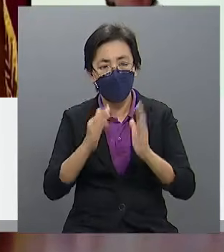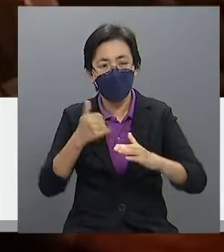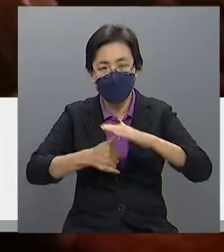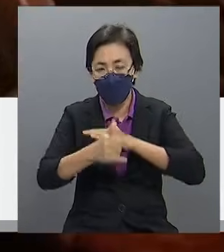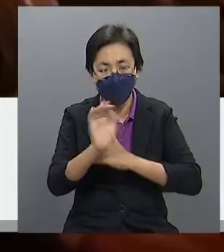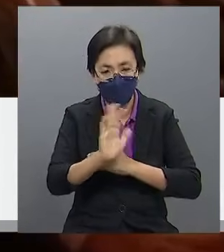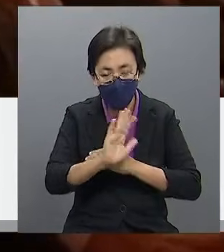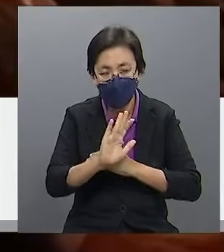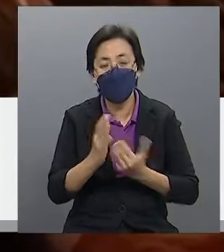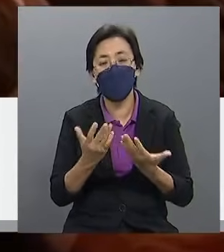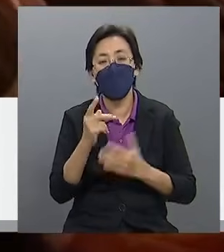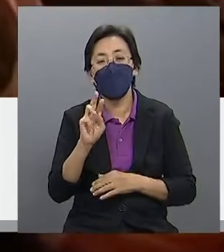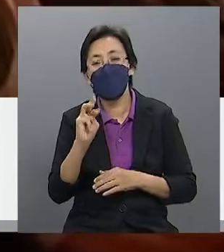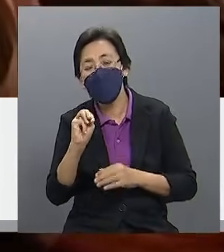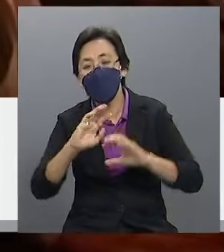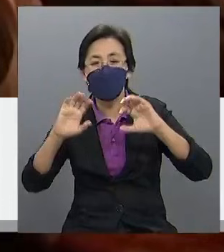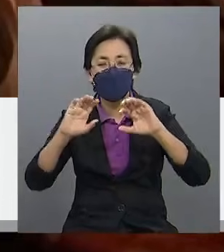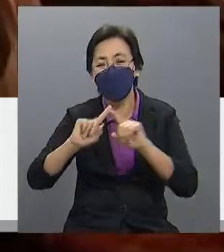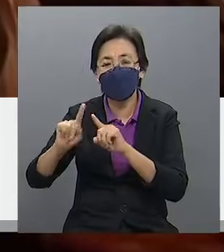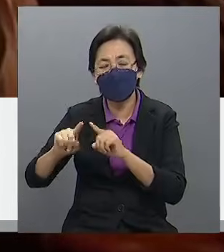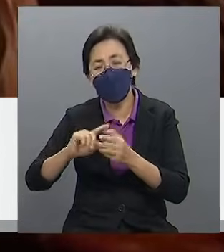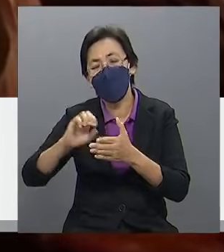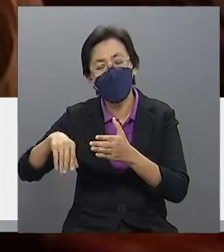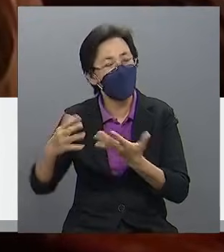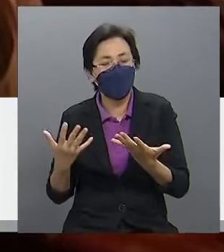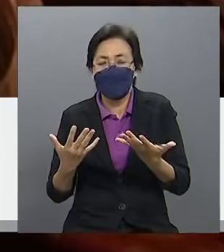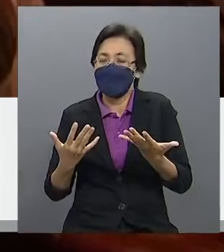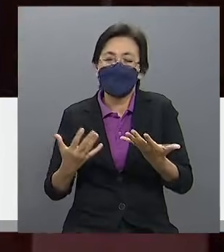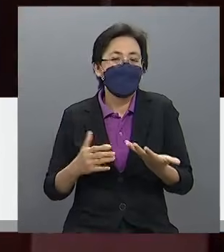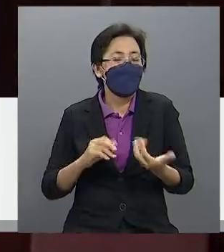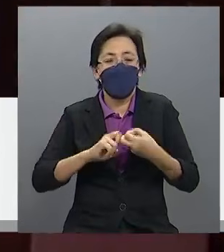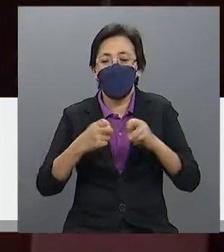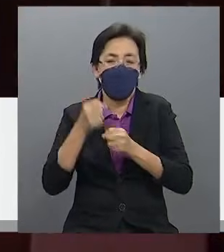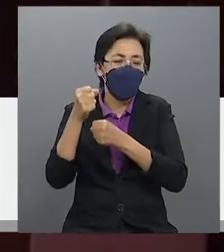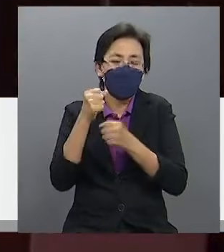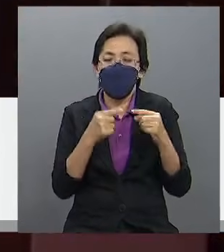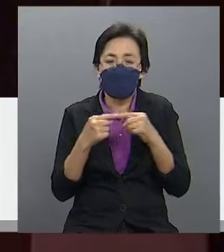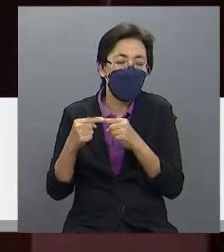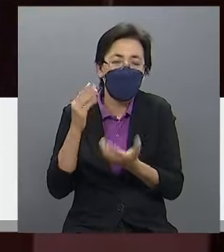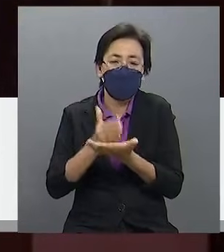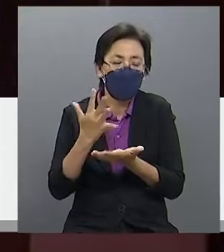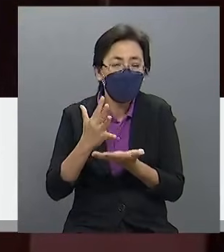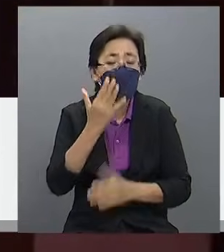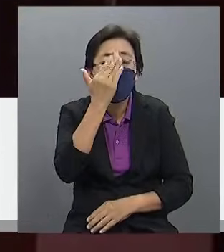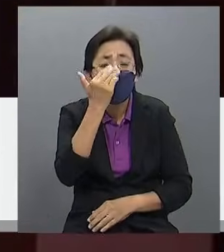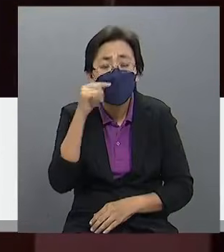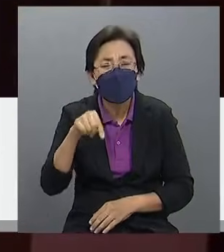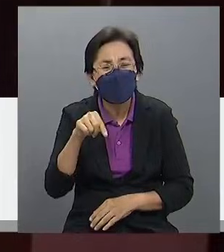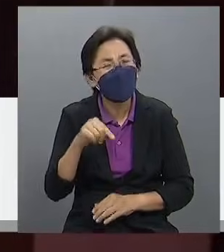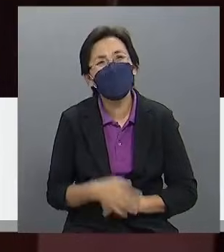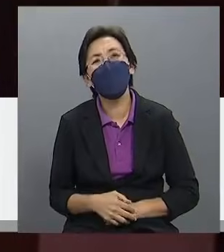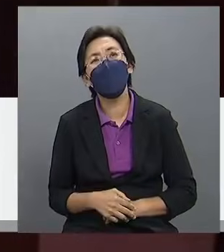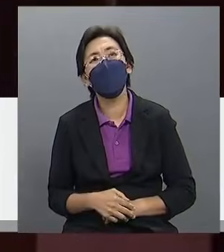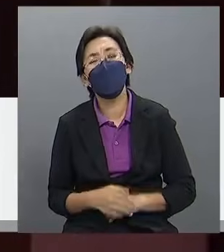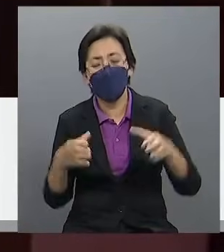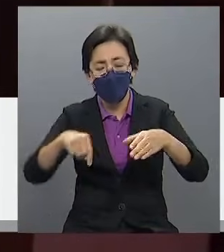รีก็ไม่ช่วยทำให้สถานการณ์นี้ดีขึ้นค่ะเพราะหลายคนมองว่าการเปลี่ยนแปลงครั้งนี้คือเหล้าเก่าในขวดใหม่ห